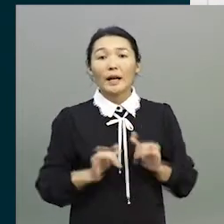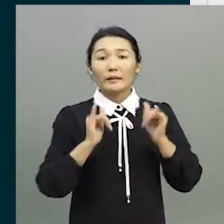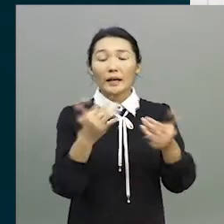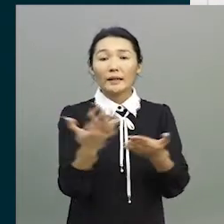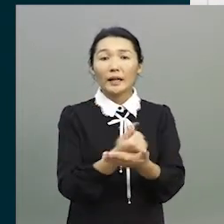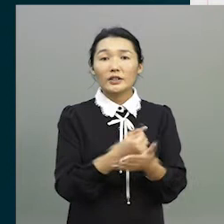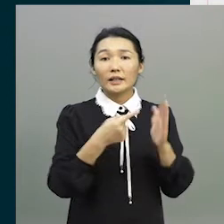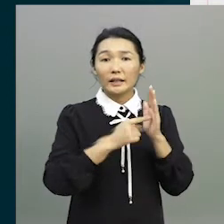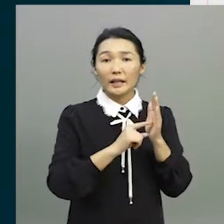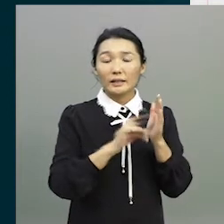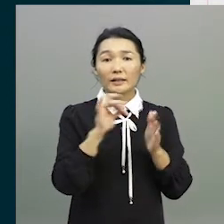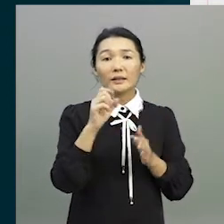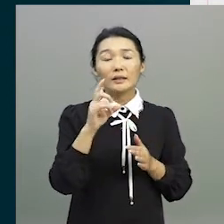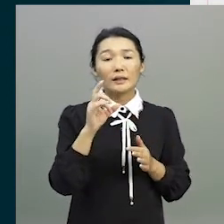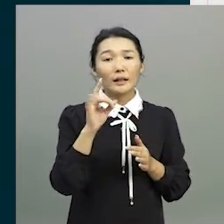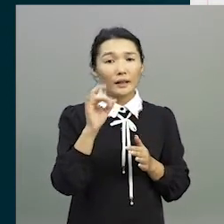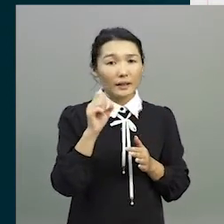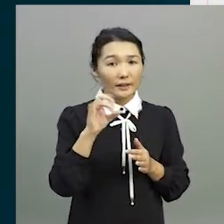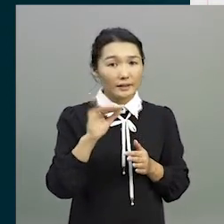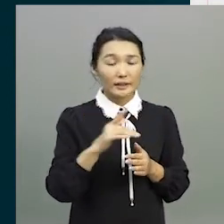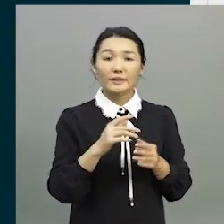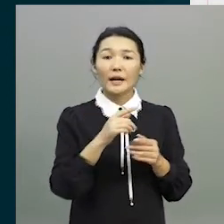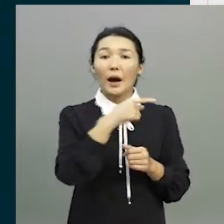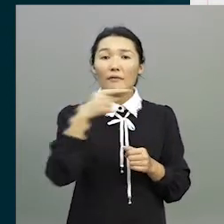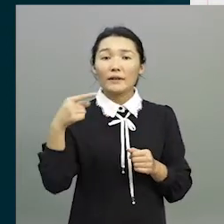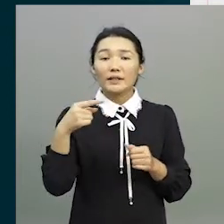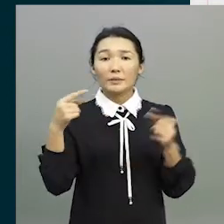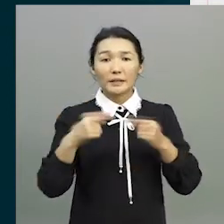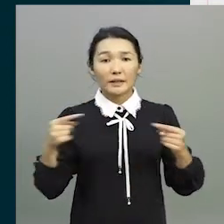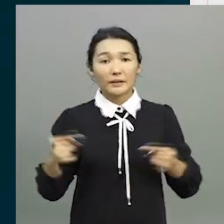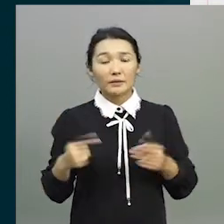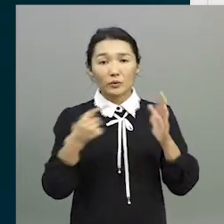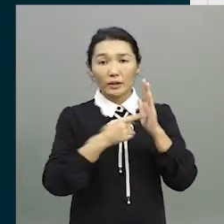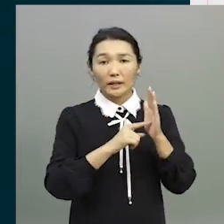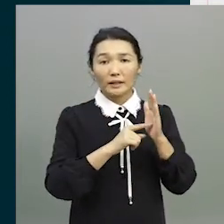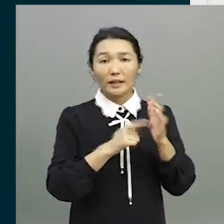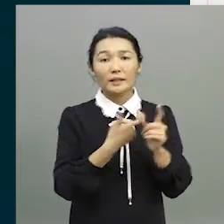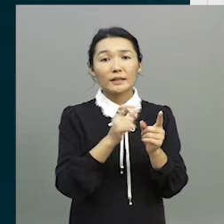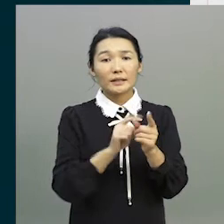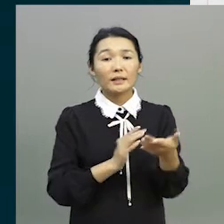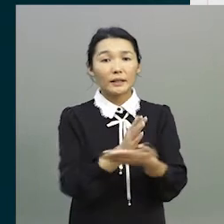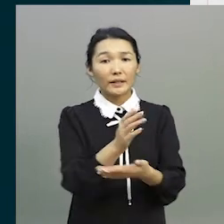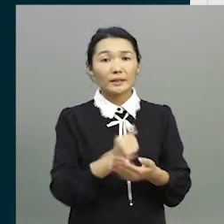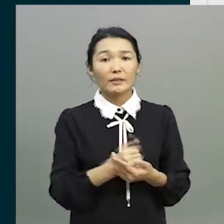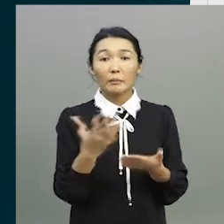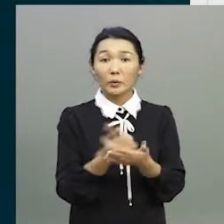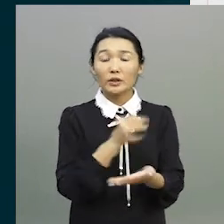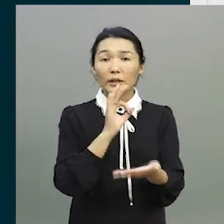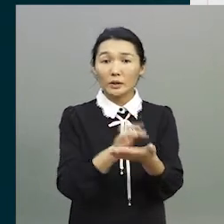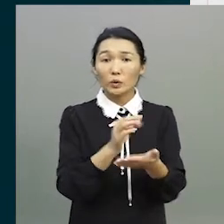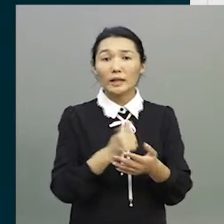вектора разности вычтем соответствующие координаты заданных векторов получили результат